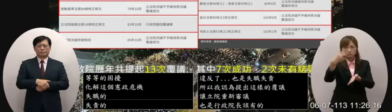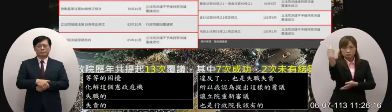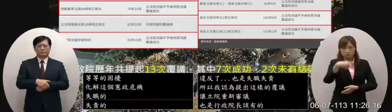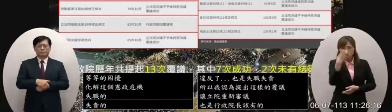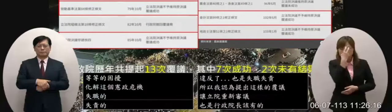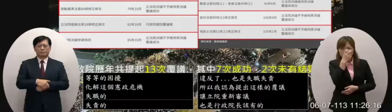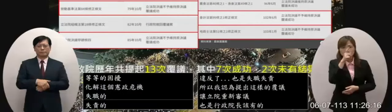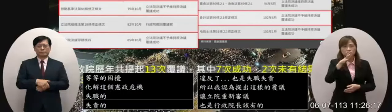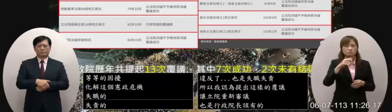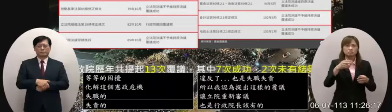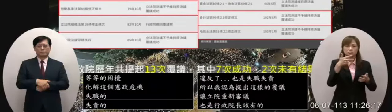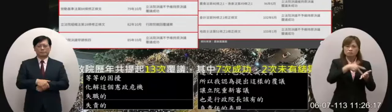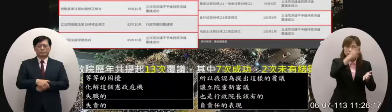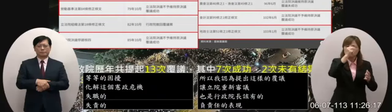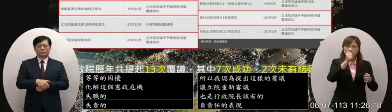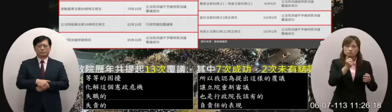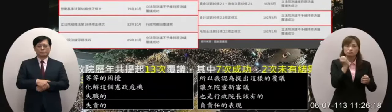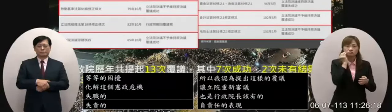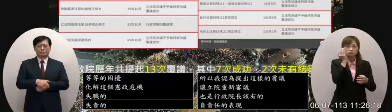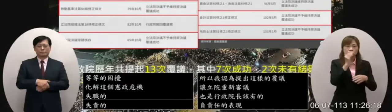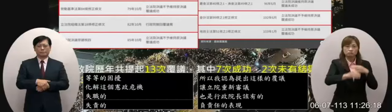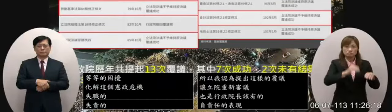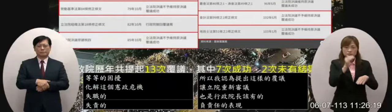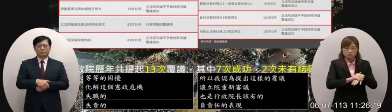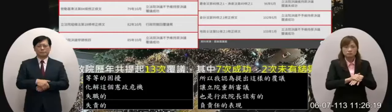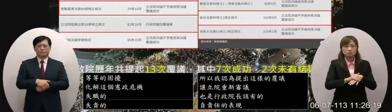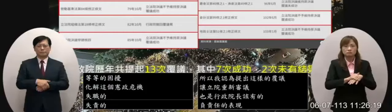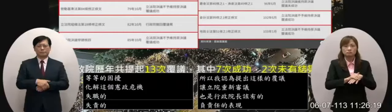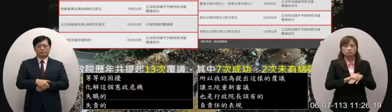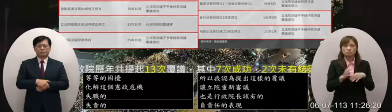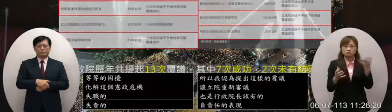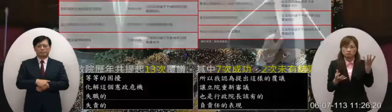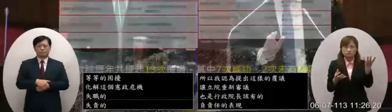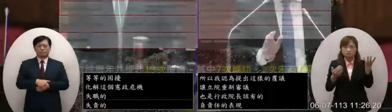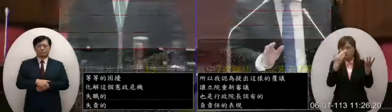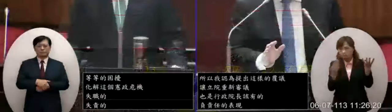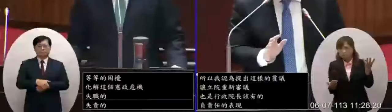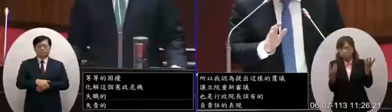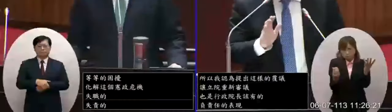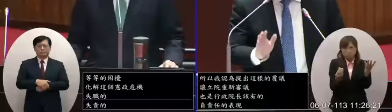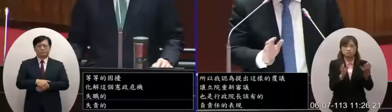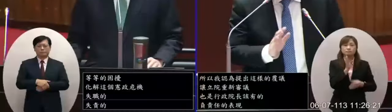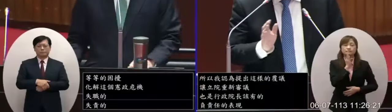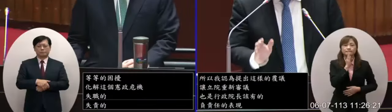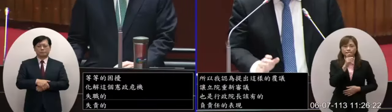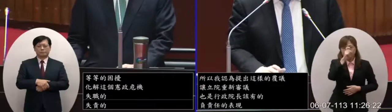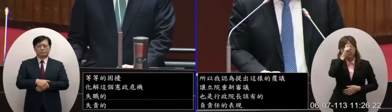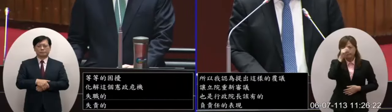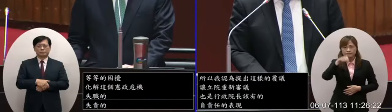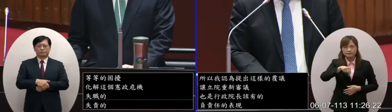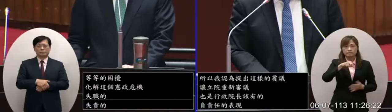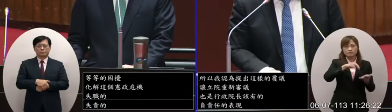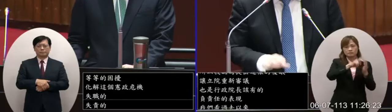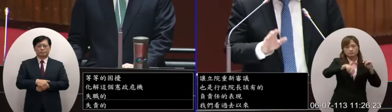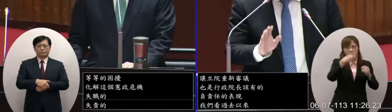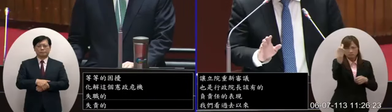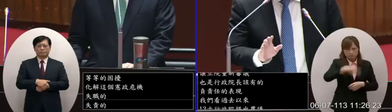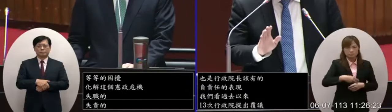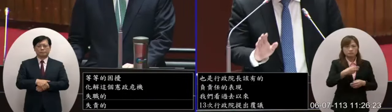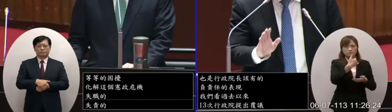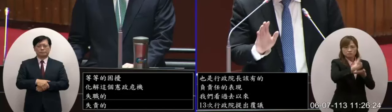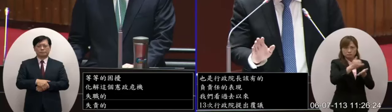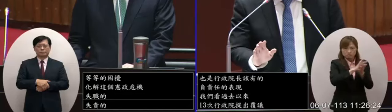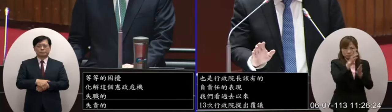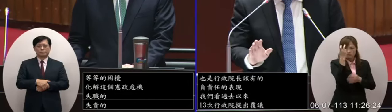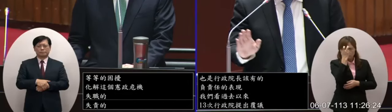2次没有结果，有5次未成功，成功的比例还是高的。所以我们也期待了哈，这一次的复议，立法院能够好好的再来审议。过